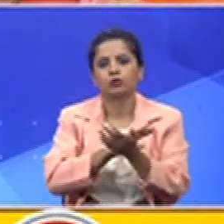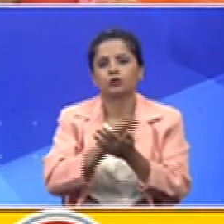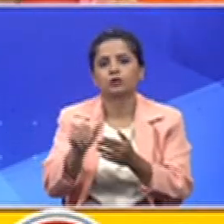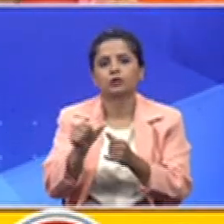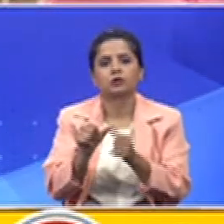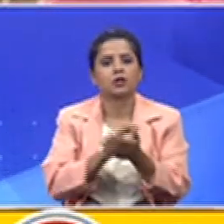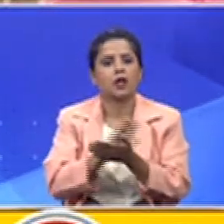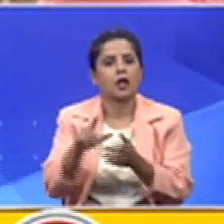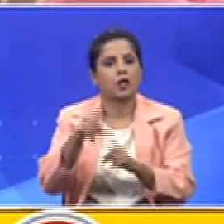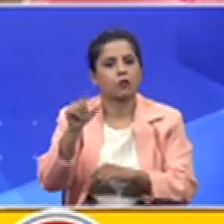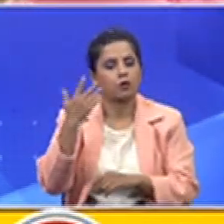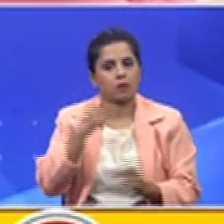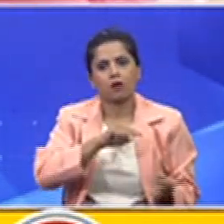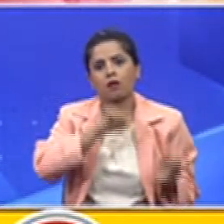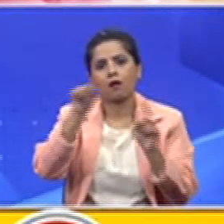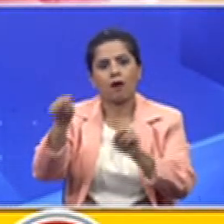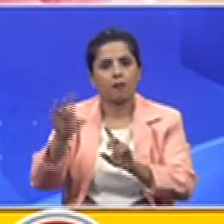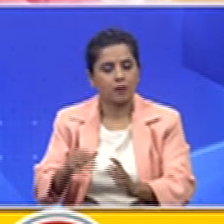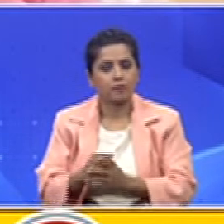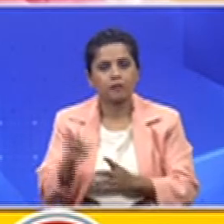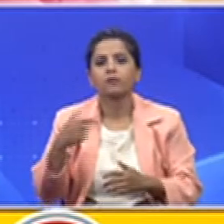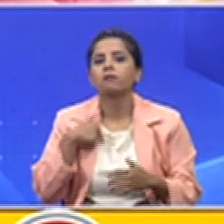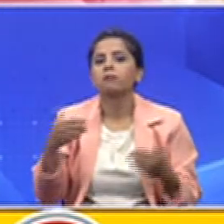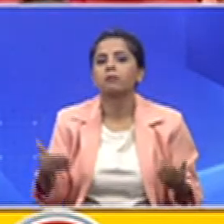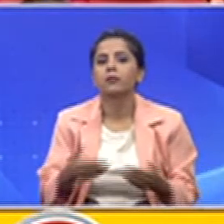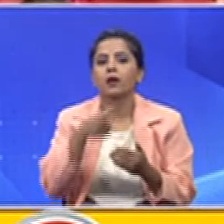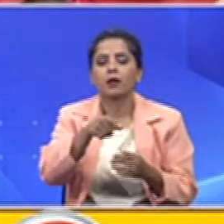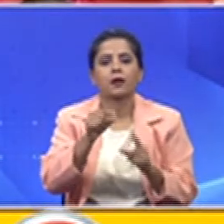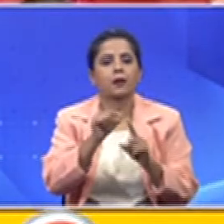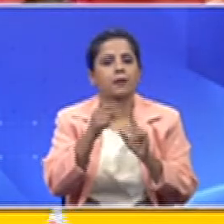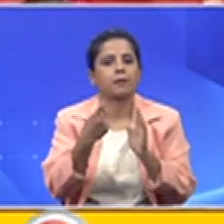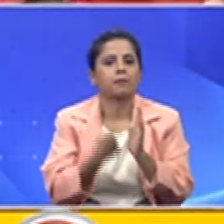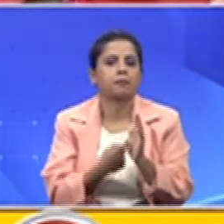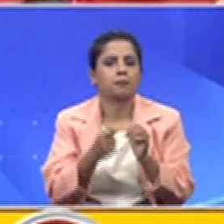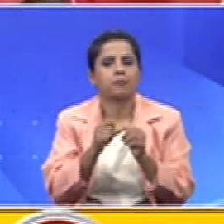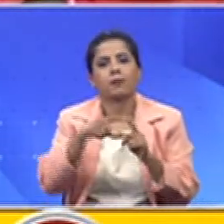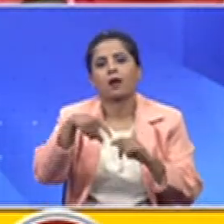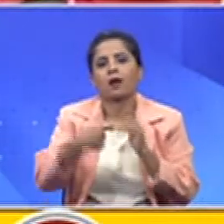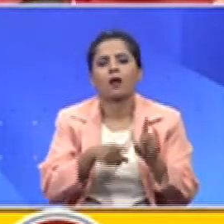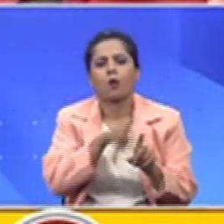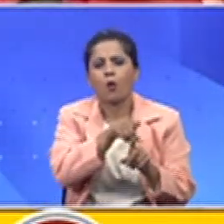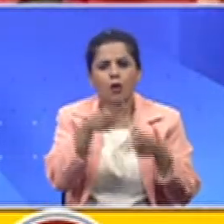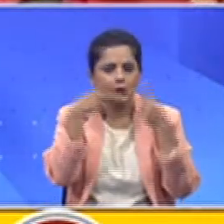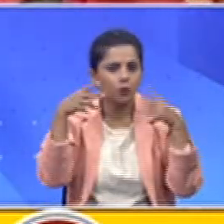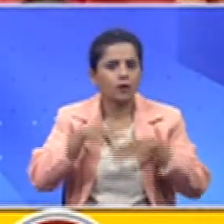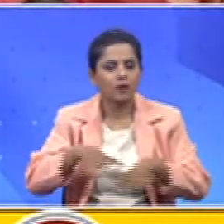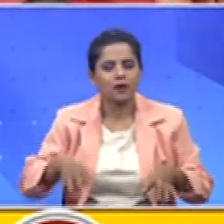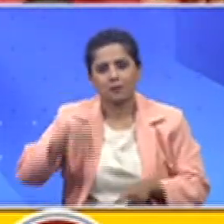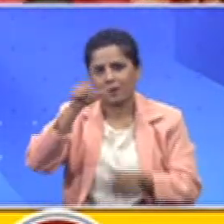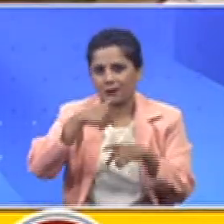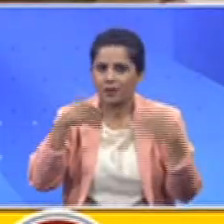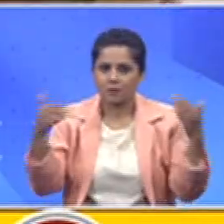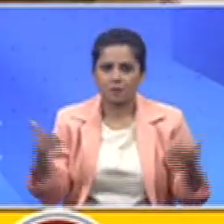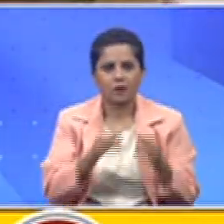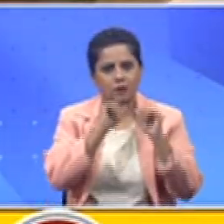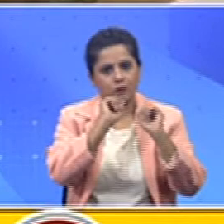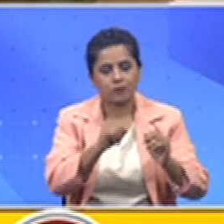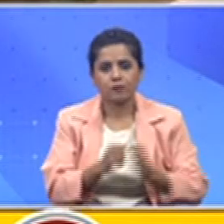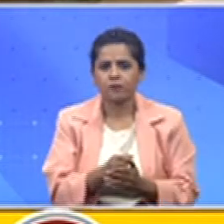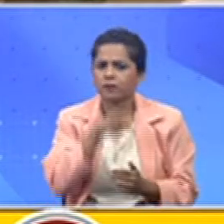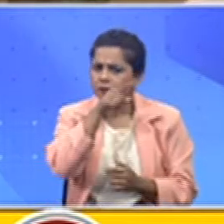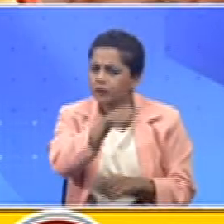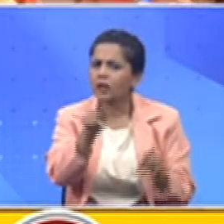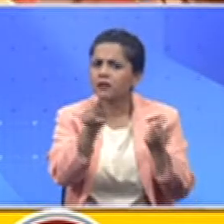था। वहां मेरी मुलाकात पकरिया गांव के आदिवासी भाई बहनों से हुई थी। वहीं पर